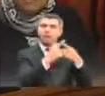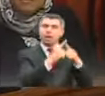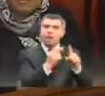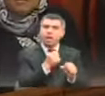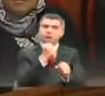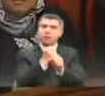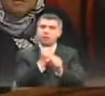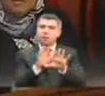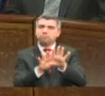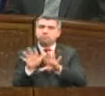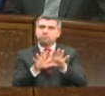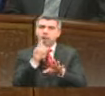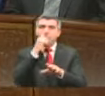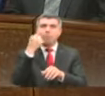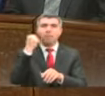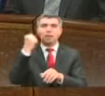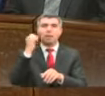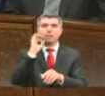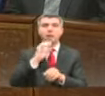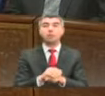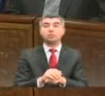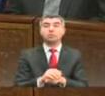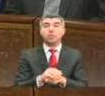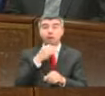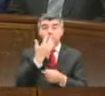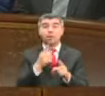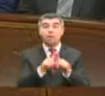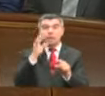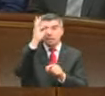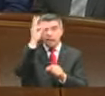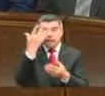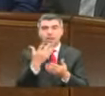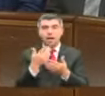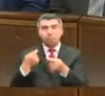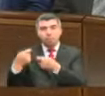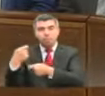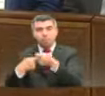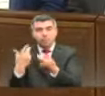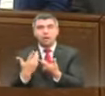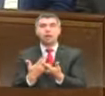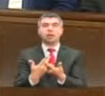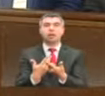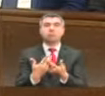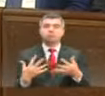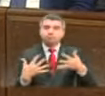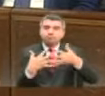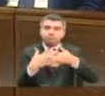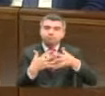الوطني، وبالأخص في ميادين السياسة الاقتصادية